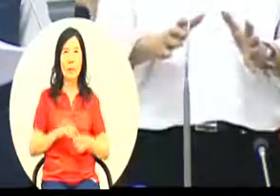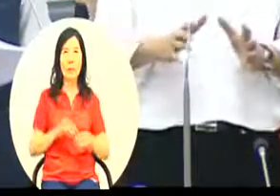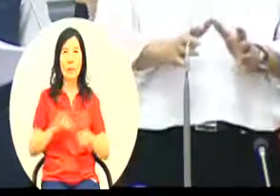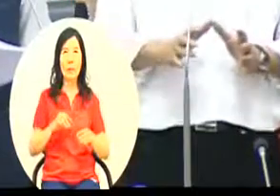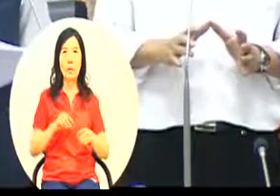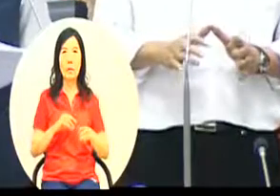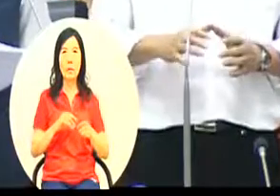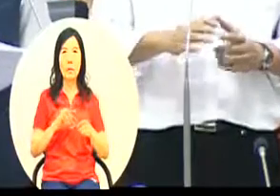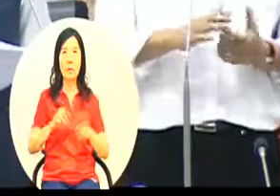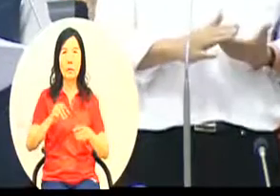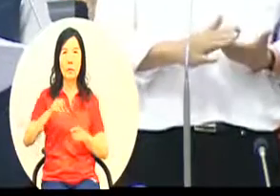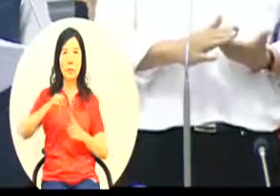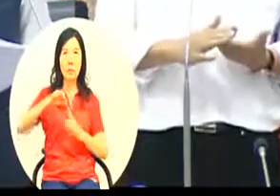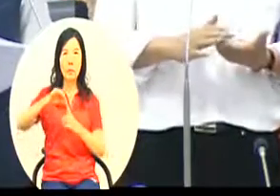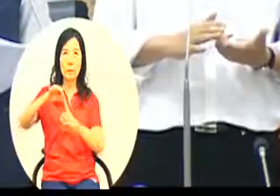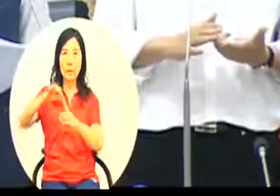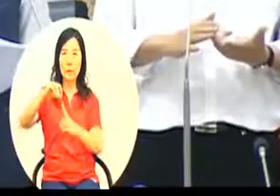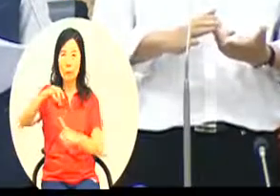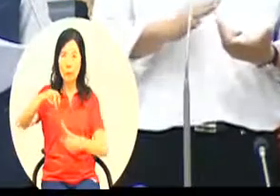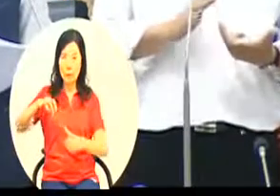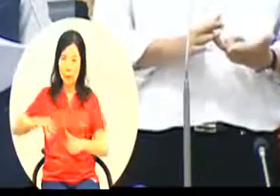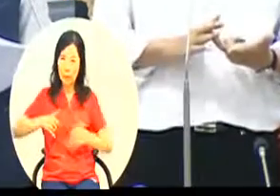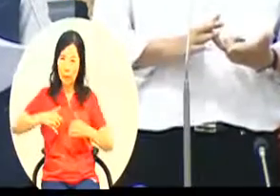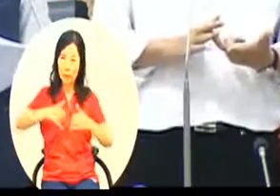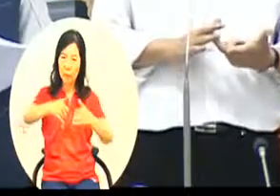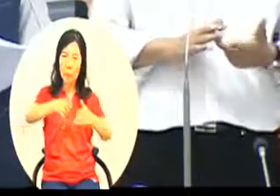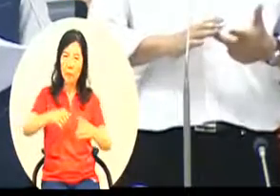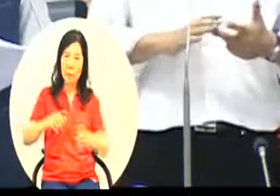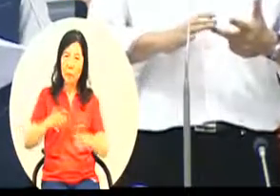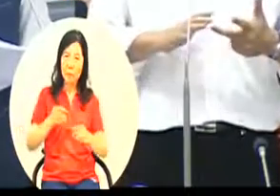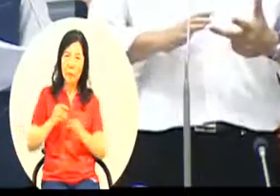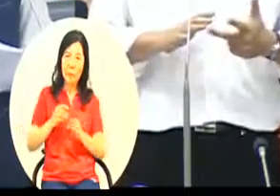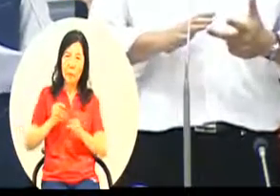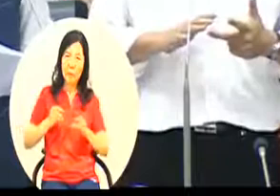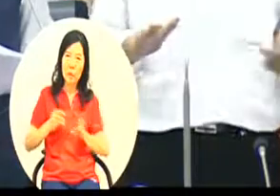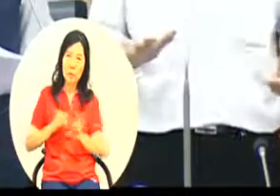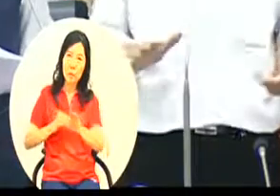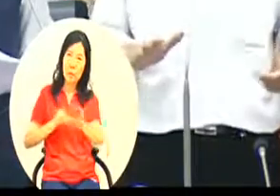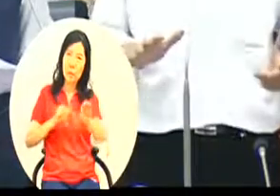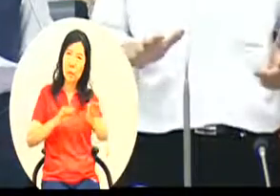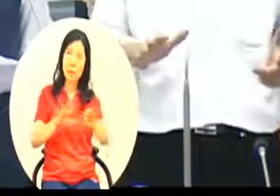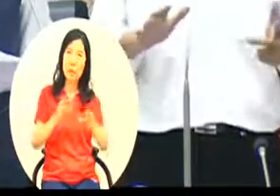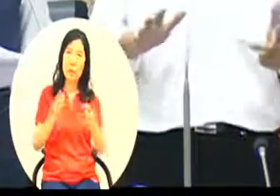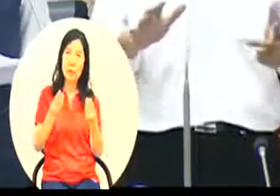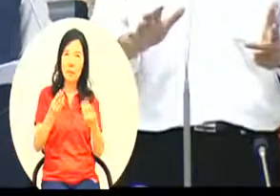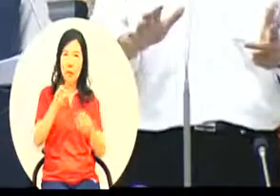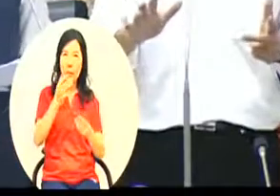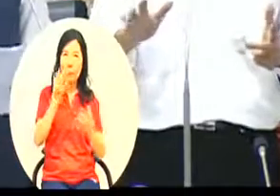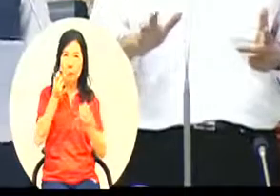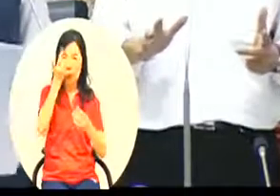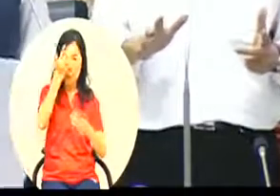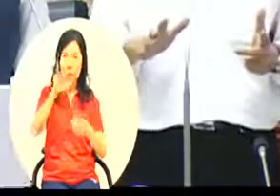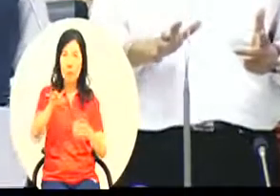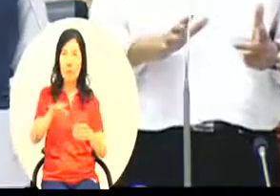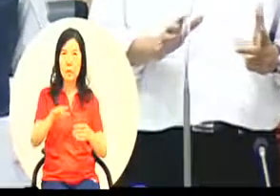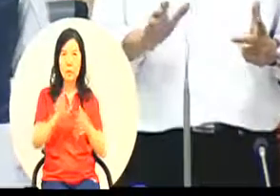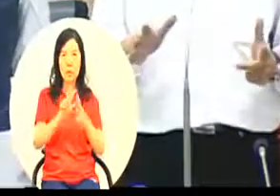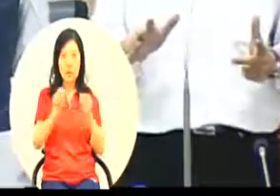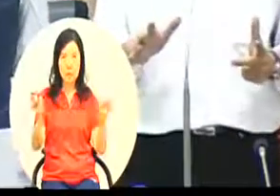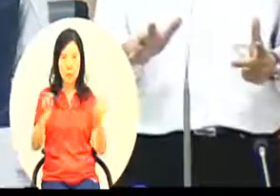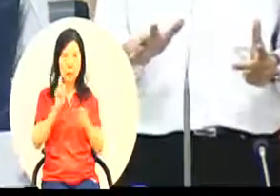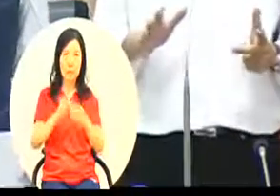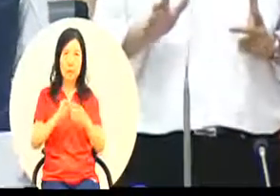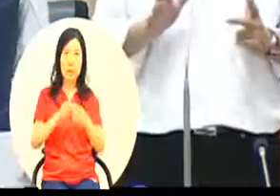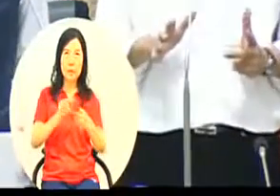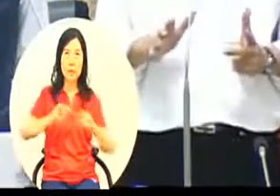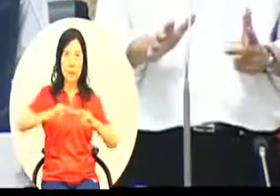所有的候车点，还有道路，还有整个车辆，通通把它变成是全无障碍的。当然，这个是一个长远的目标，持续